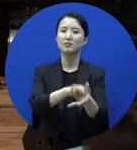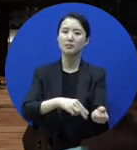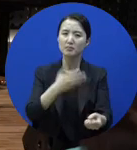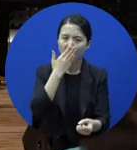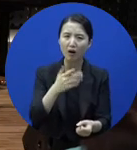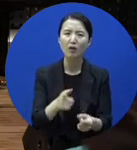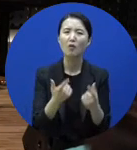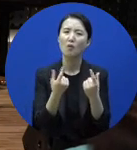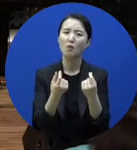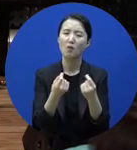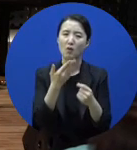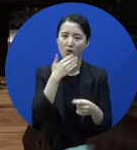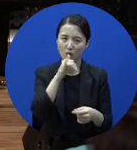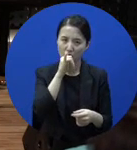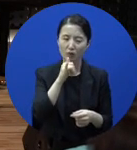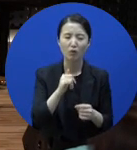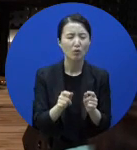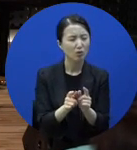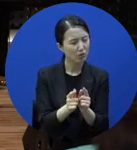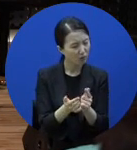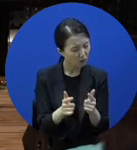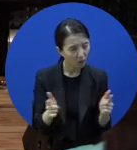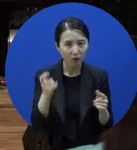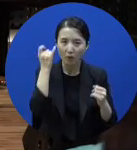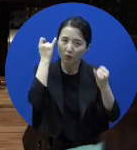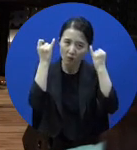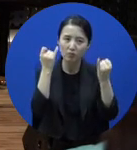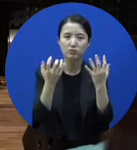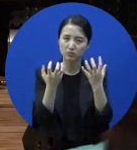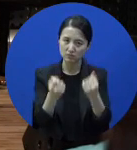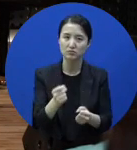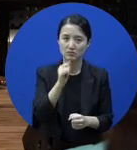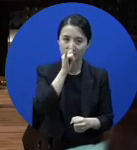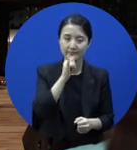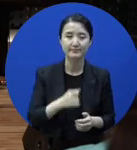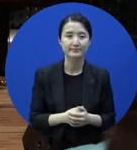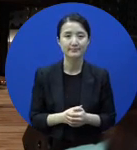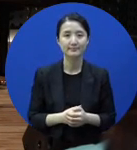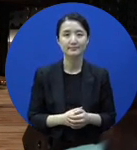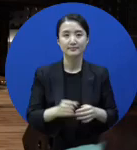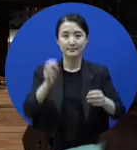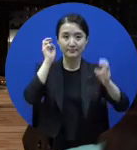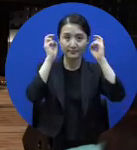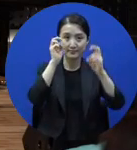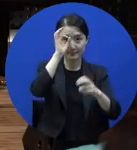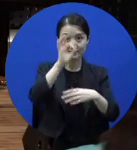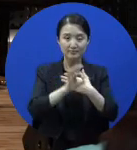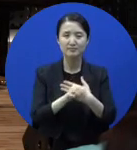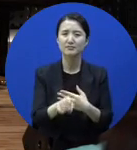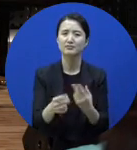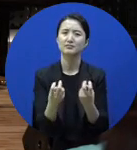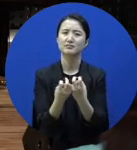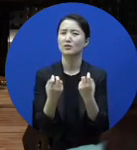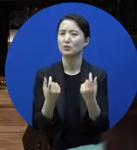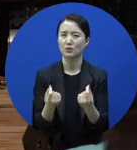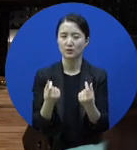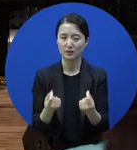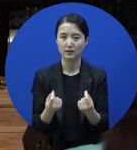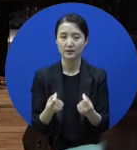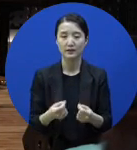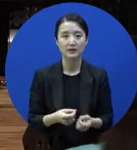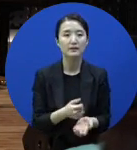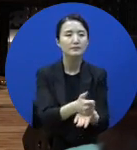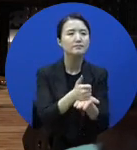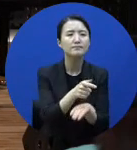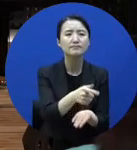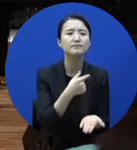될까? 하나씩 하나씩 따져보면 그 세 가지를 갖고 많은 기업들이 실제 상품을 만들고 비즈니스를 진행합니다.